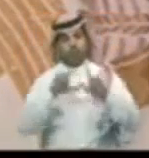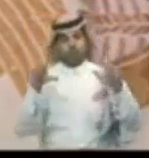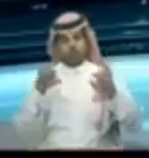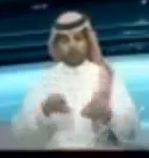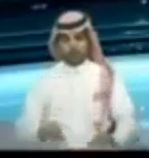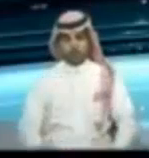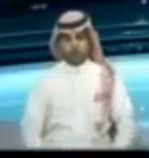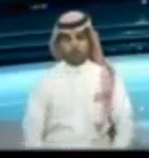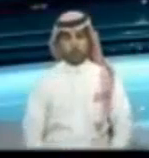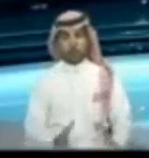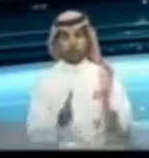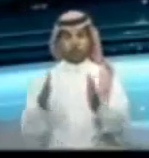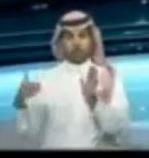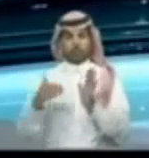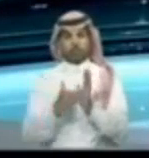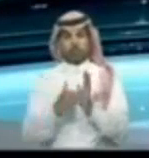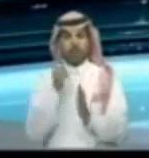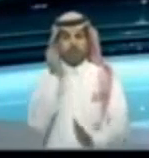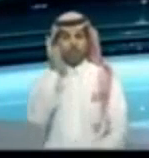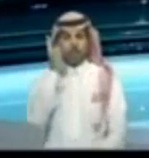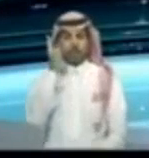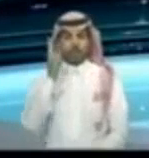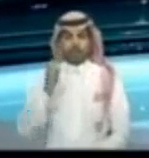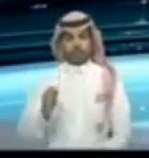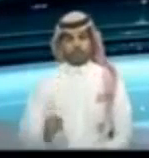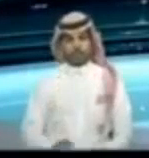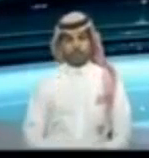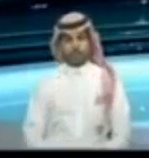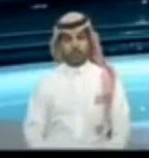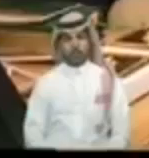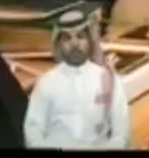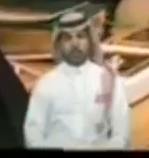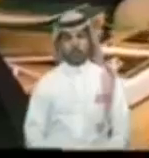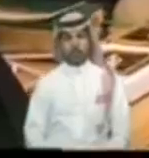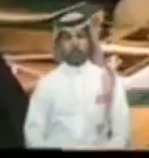الوطني. ختام النشرة، وهذا تذكير بأبرز عناوينها.